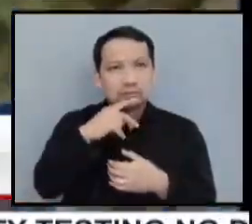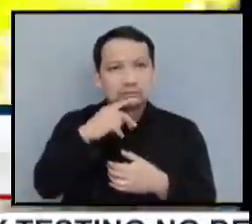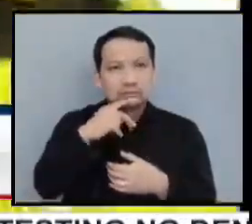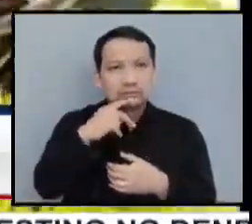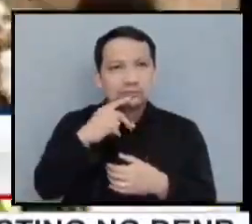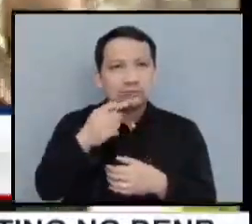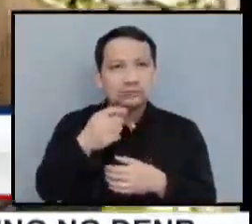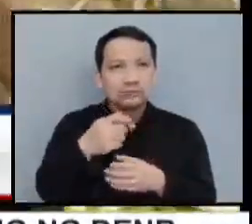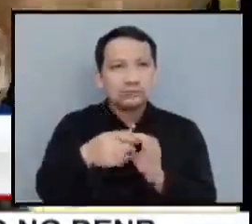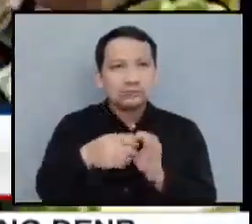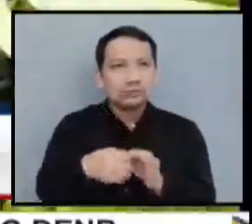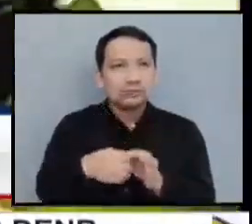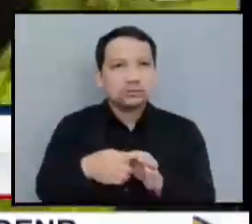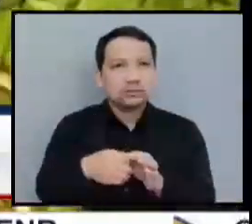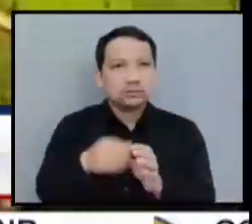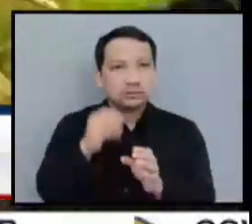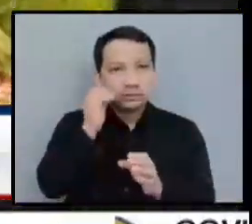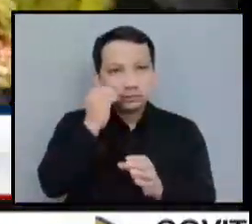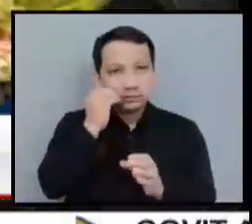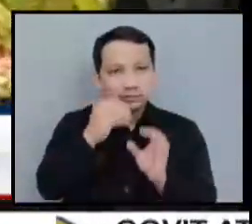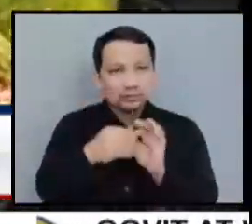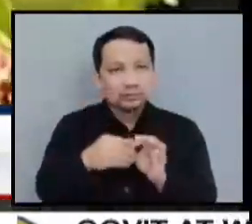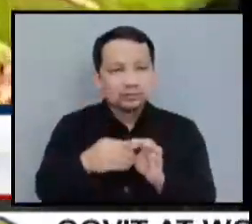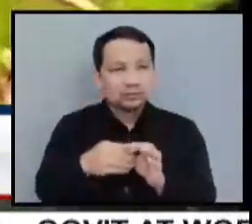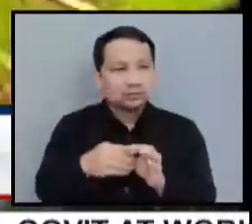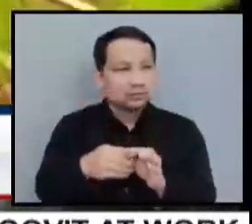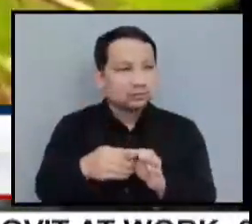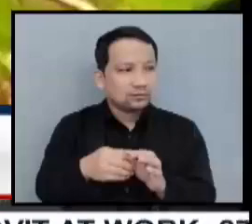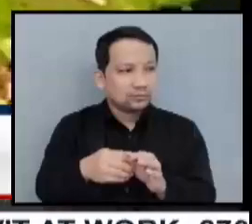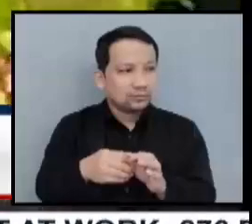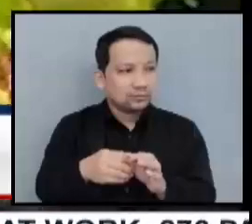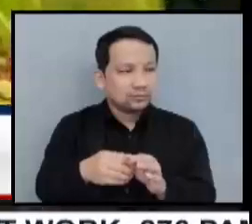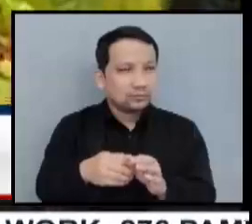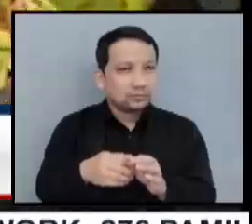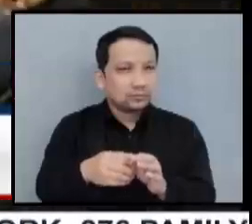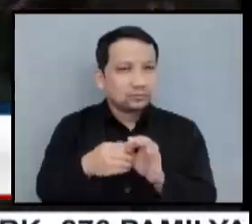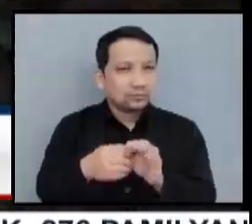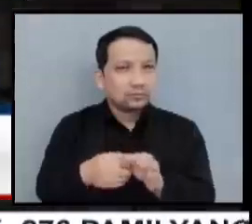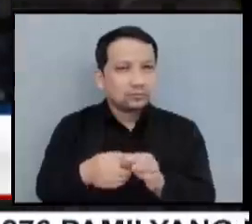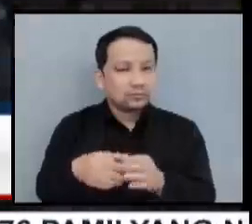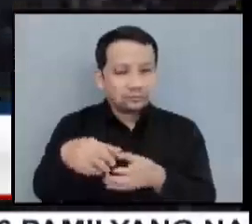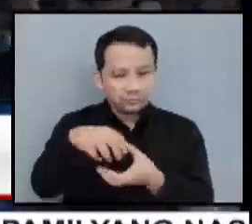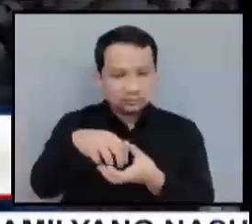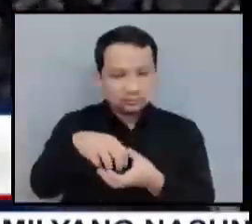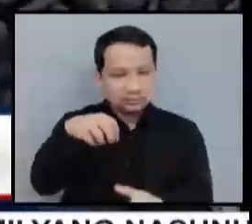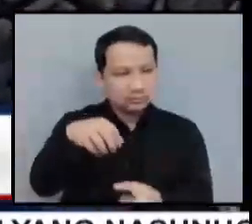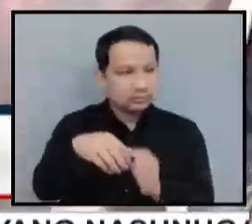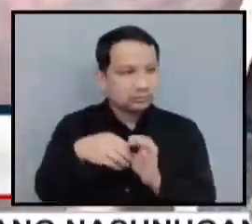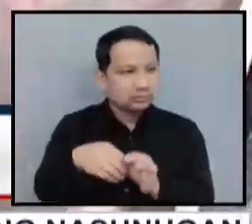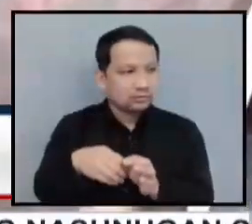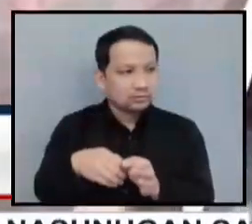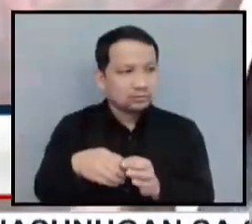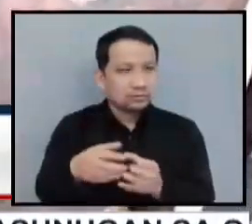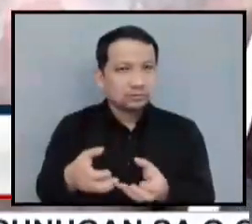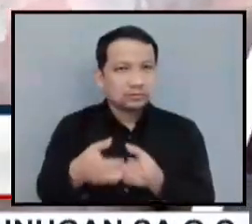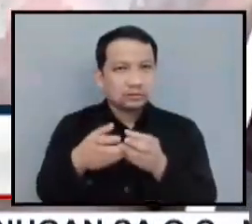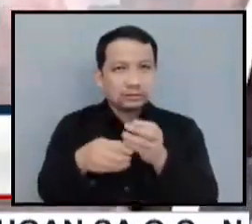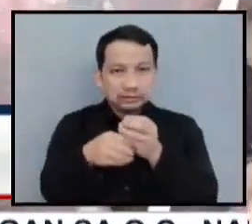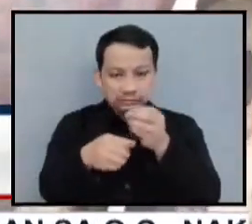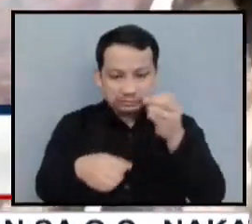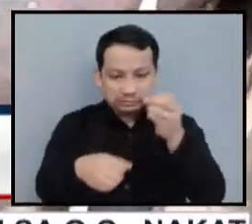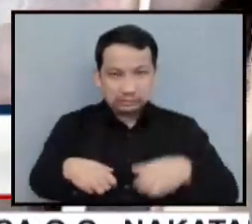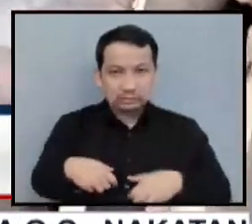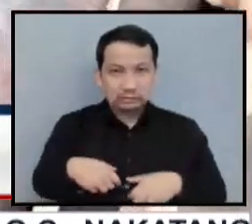ng sibuyas, luya at bawang. Inilalagay nila ang mga pinaghalong sangkap sa hinugasang bituka ng baboy